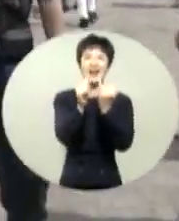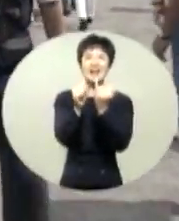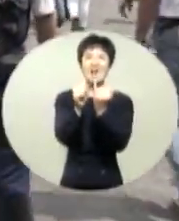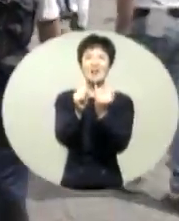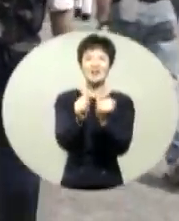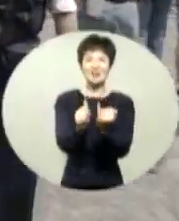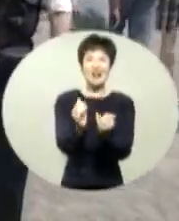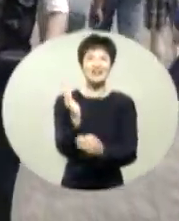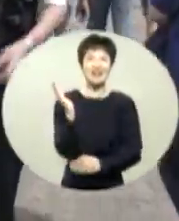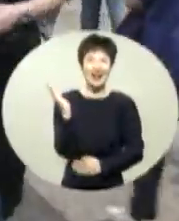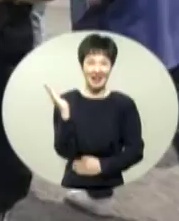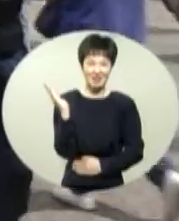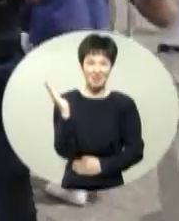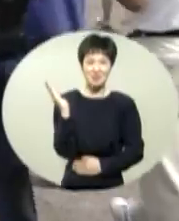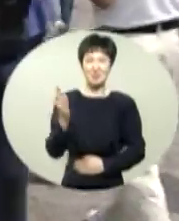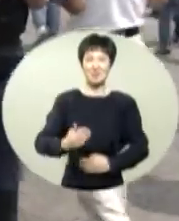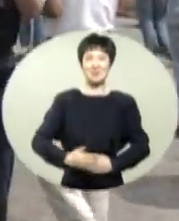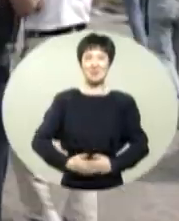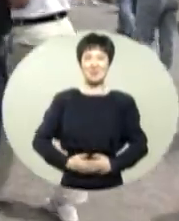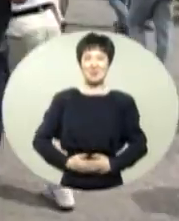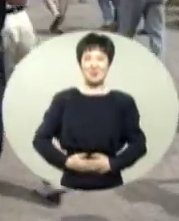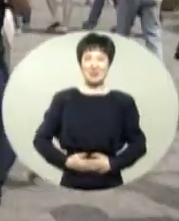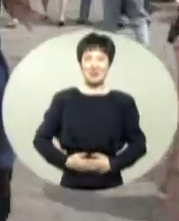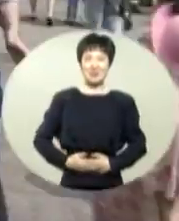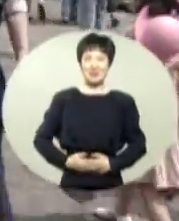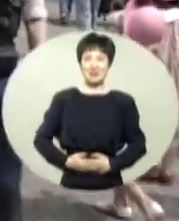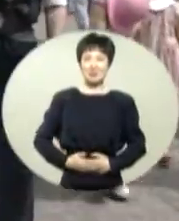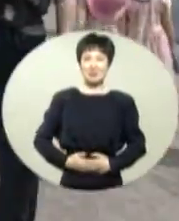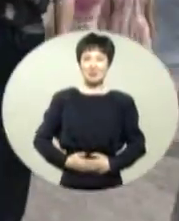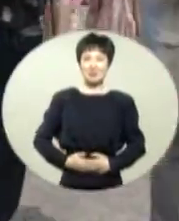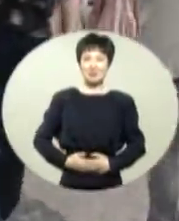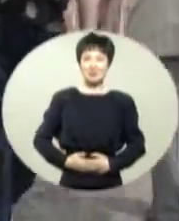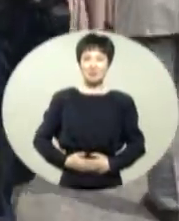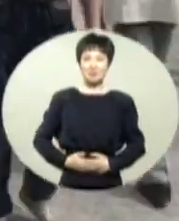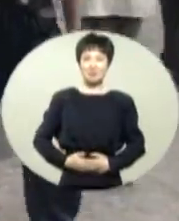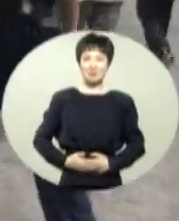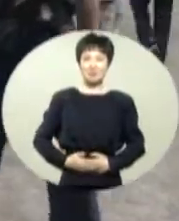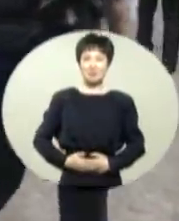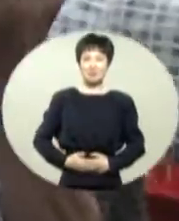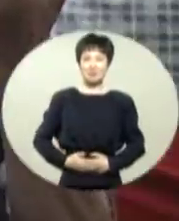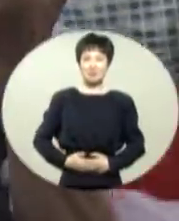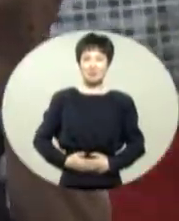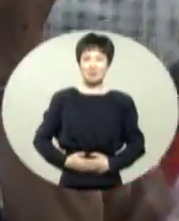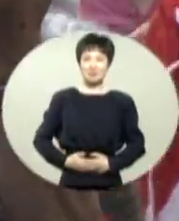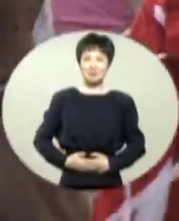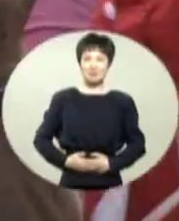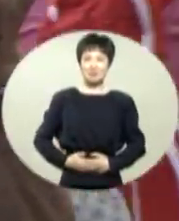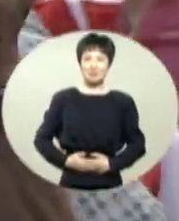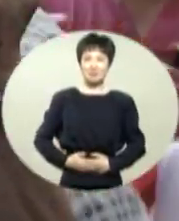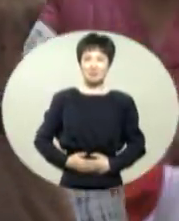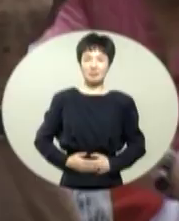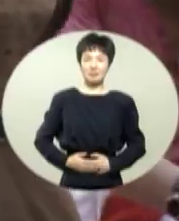口の、あれから撮ろうか、提灯から。